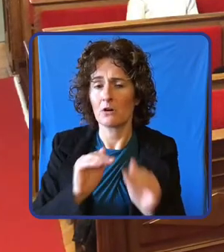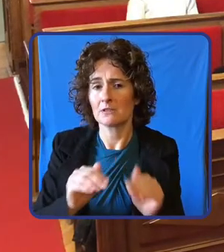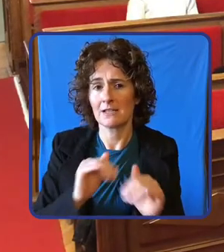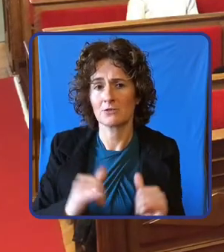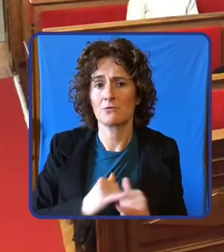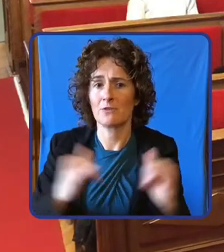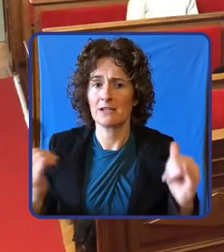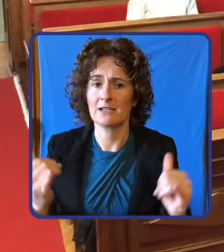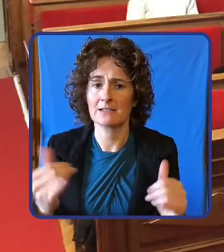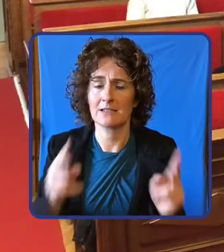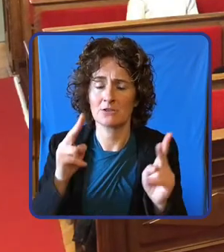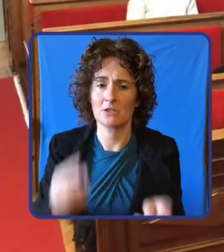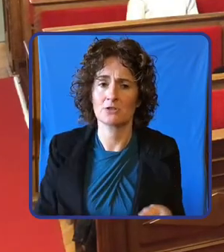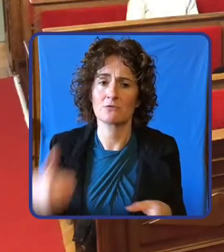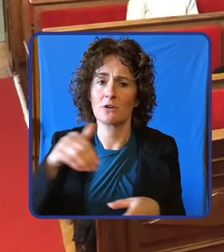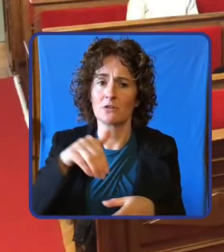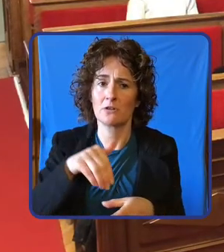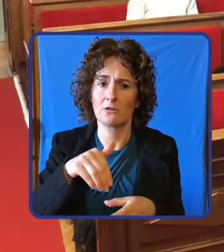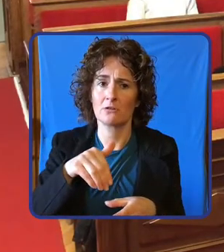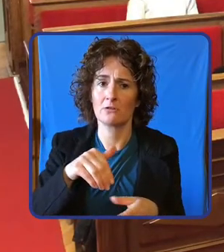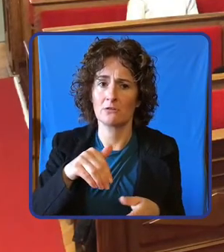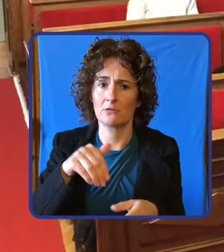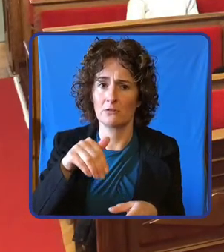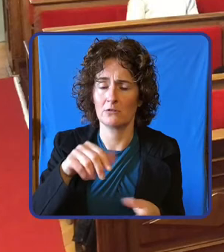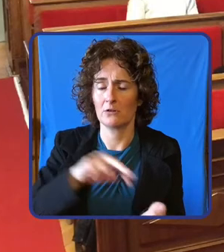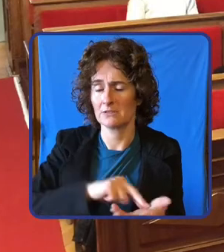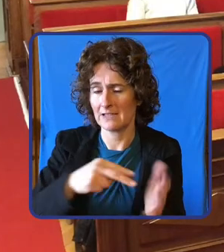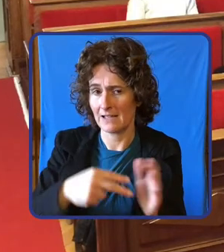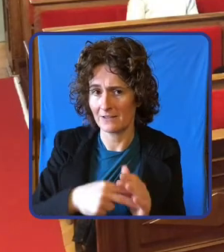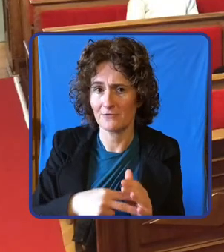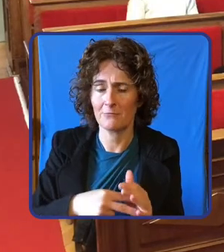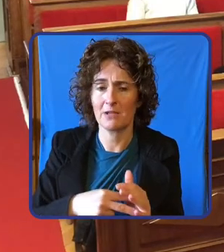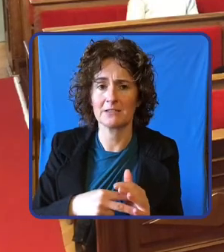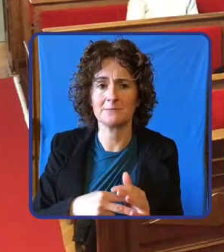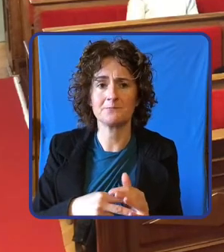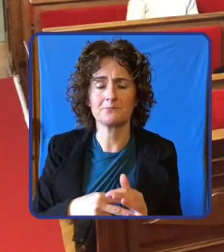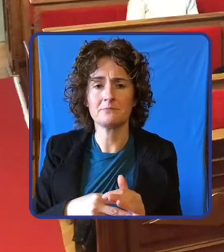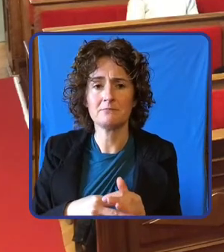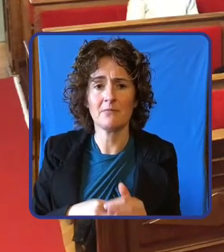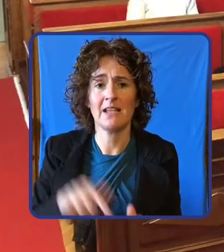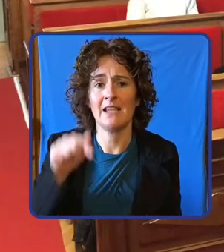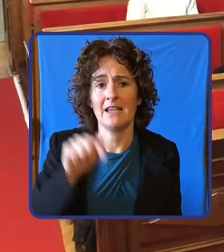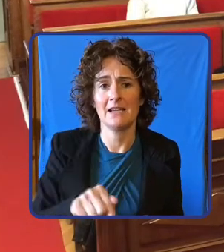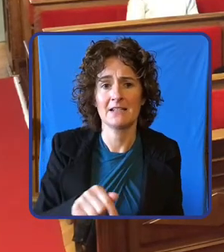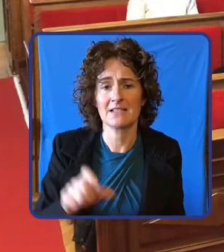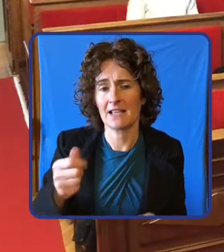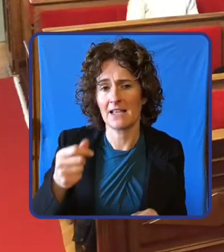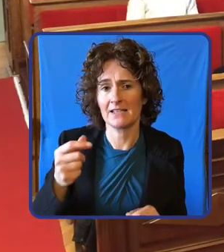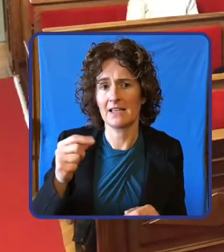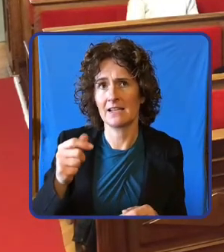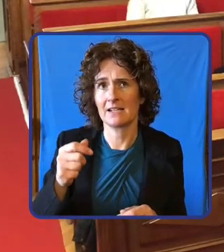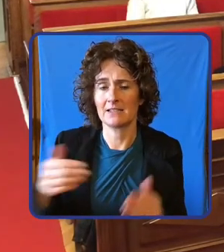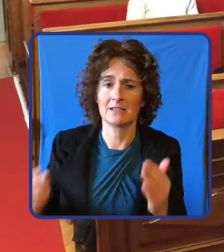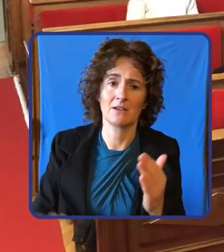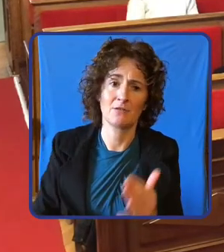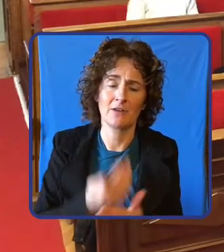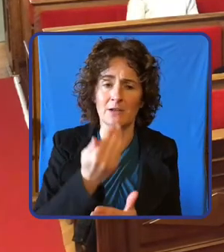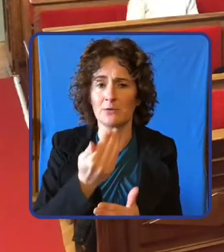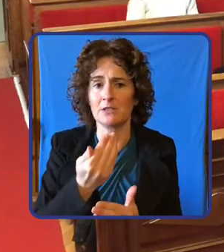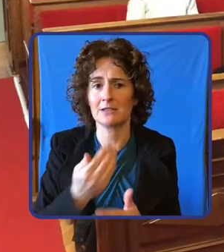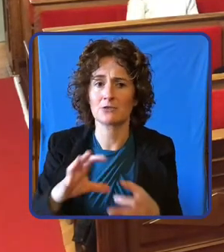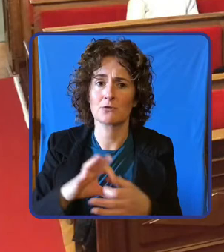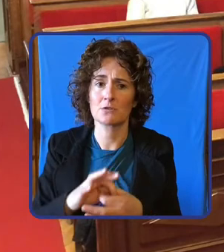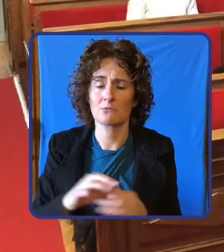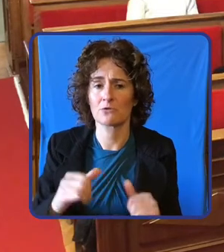ezek legjelentősebb része az önkormányzati épületeket érintő energetikai korszerűsítéshez kapcsolódnak, ugye mert megtakarításokat várunk.